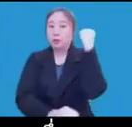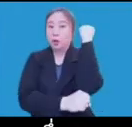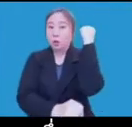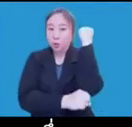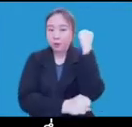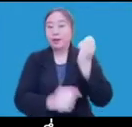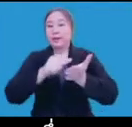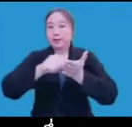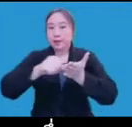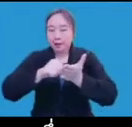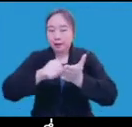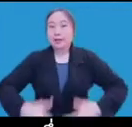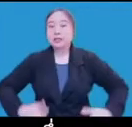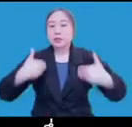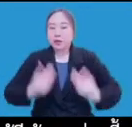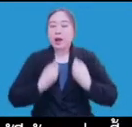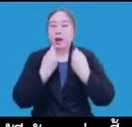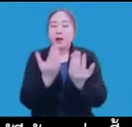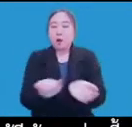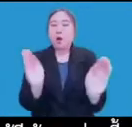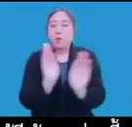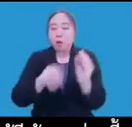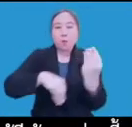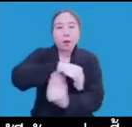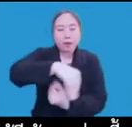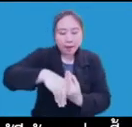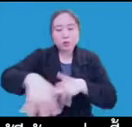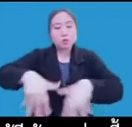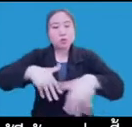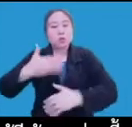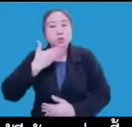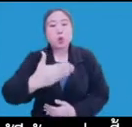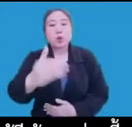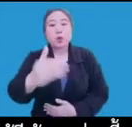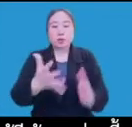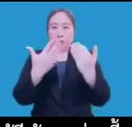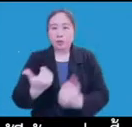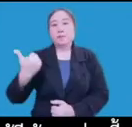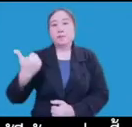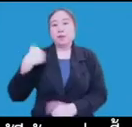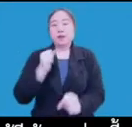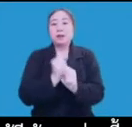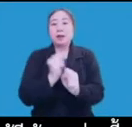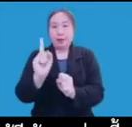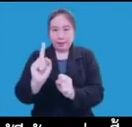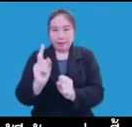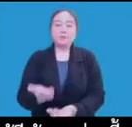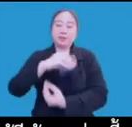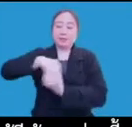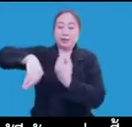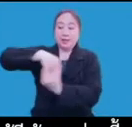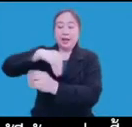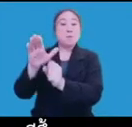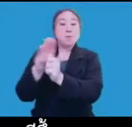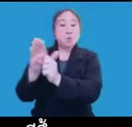ความยากจนให้ชีวิตมั่นคงให้ครอบครัวมั่งคั่งและก็ให้ชุมชนยั่งยืนโดยเราก็เลยได้มีการน้อมนำหลักปรัช